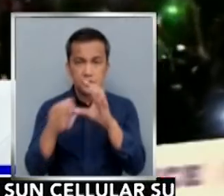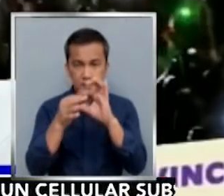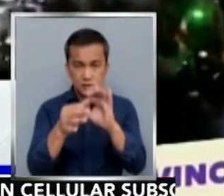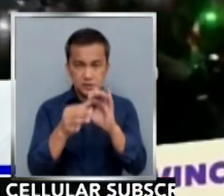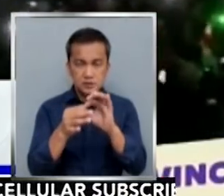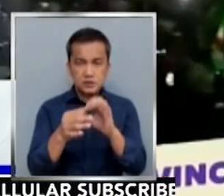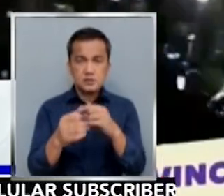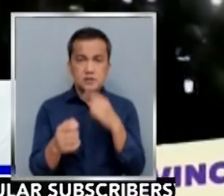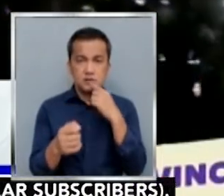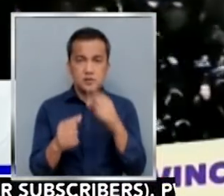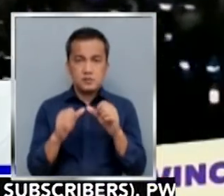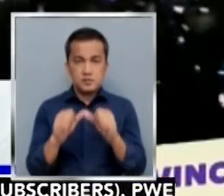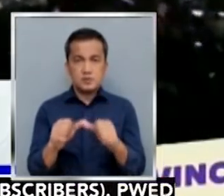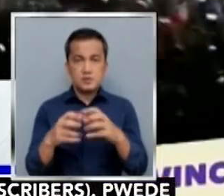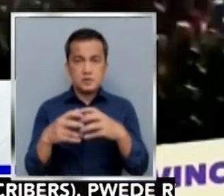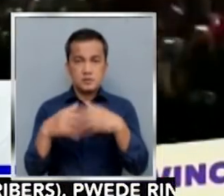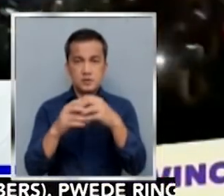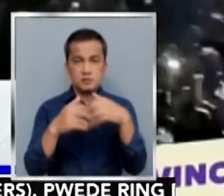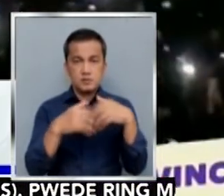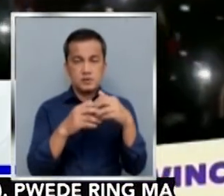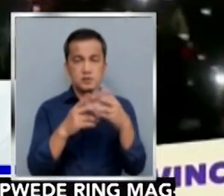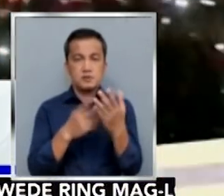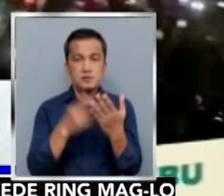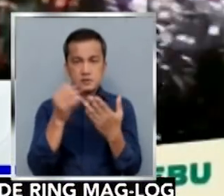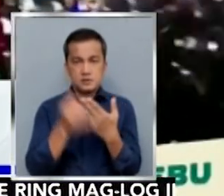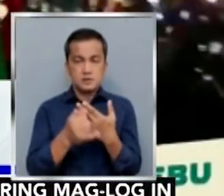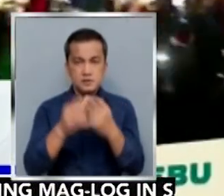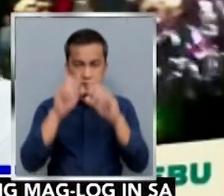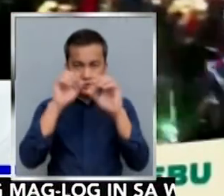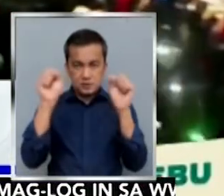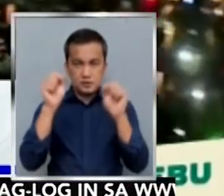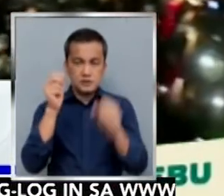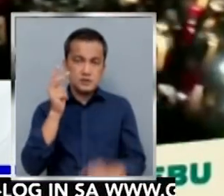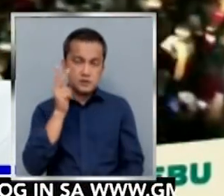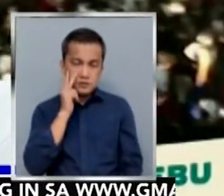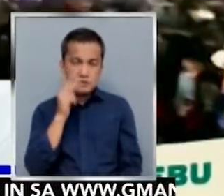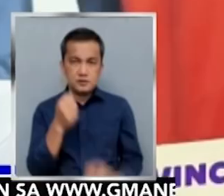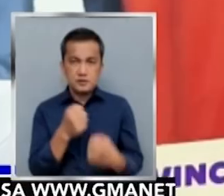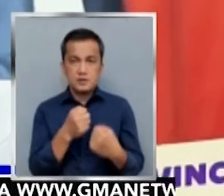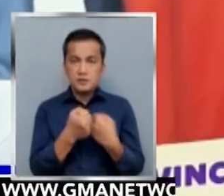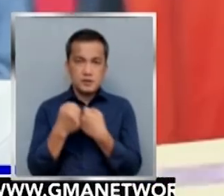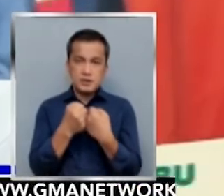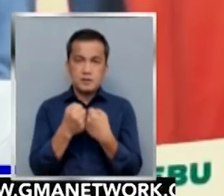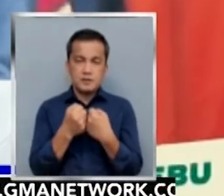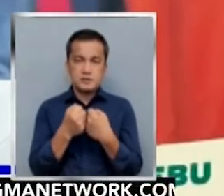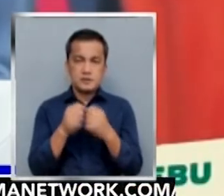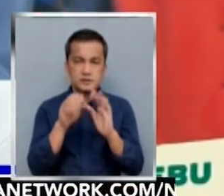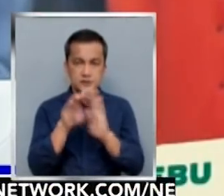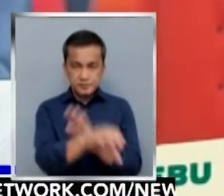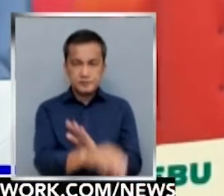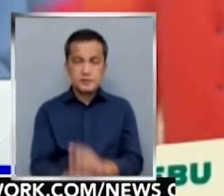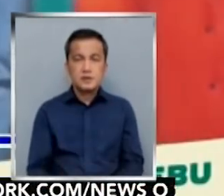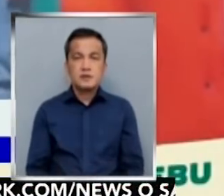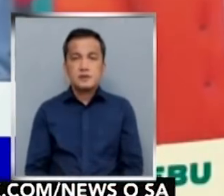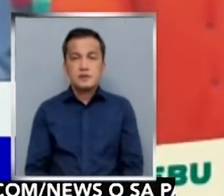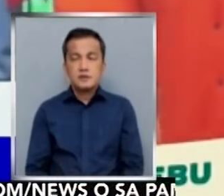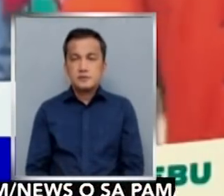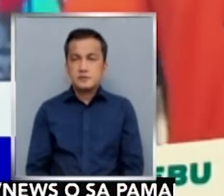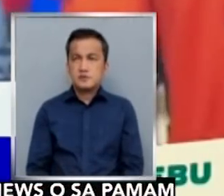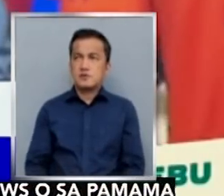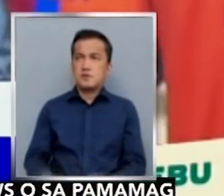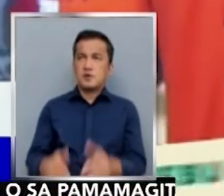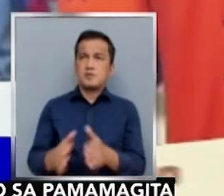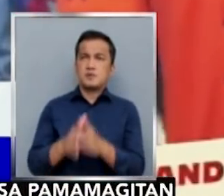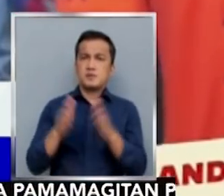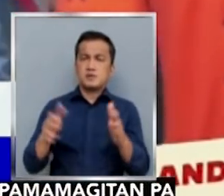ang Build Project ni Pangulong Duterte at paglaban sa kriminalidad. Ito na ang pinakamalaking rally sa buong